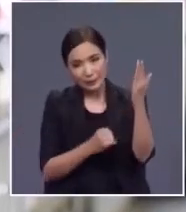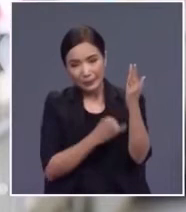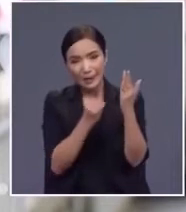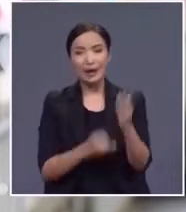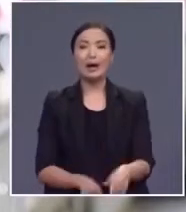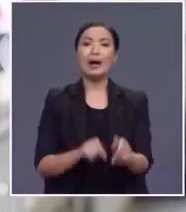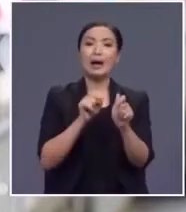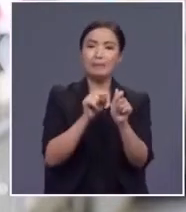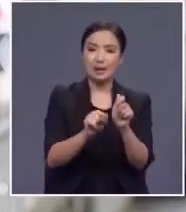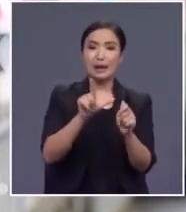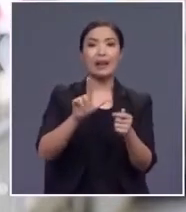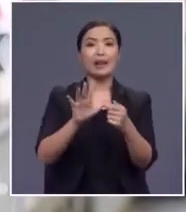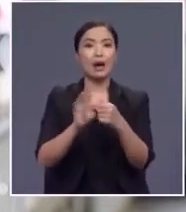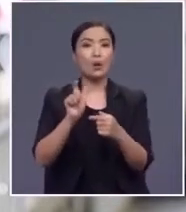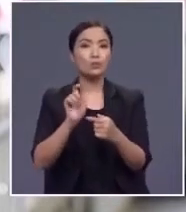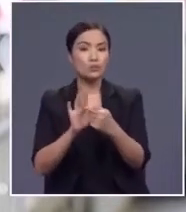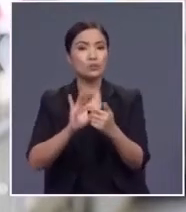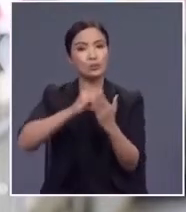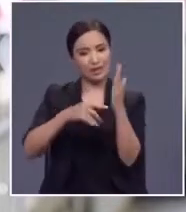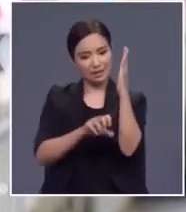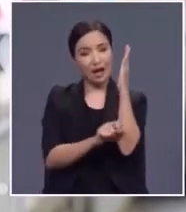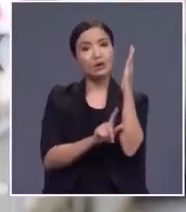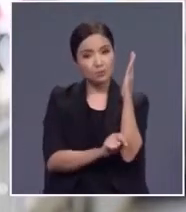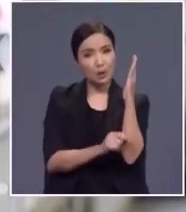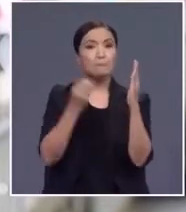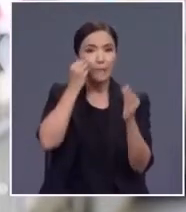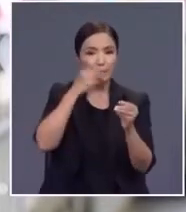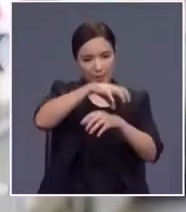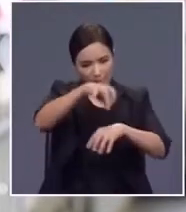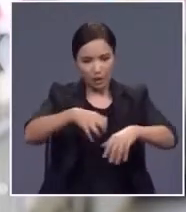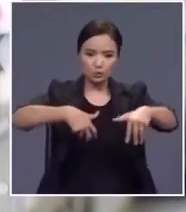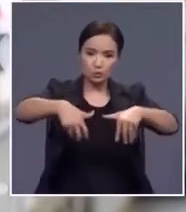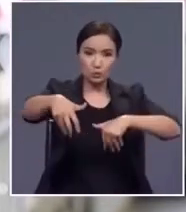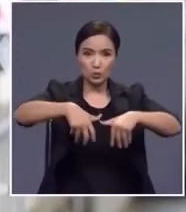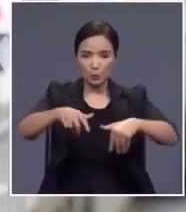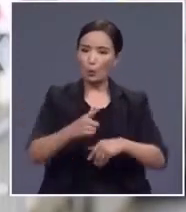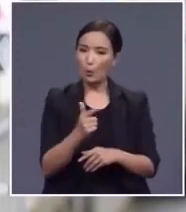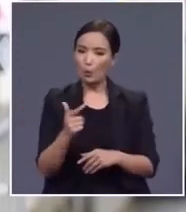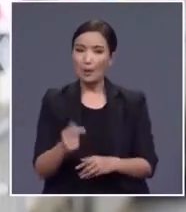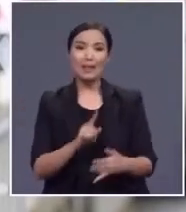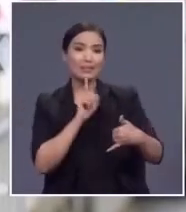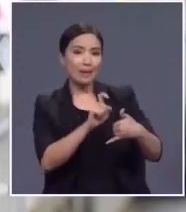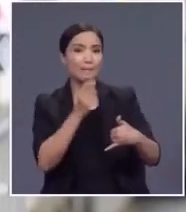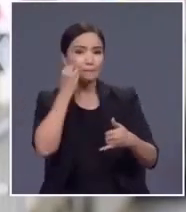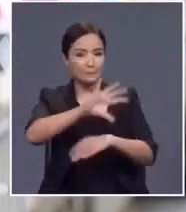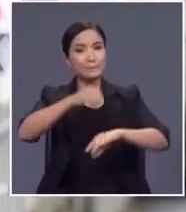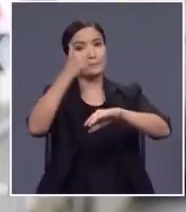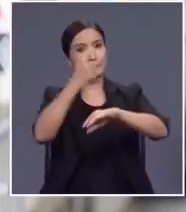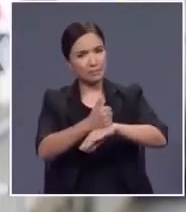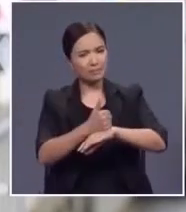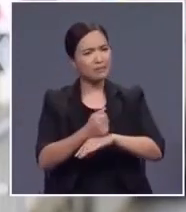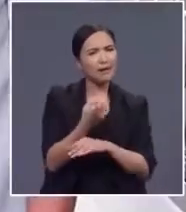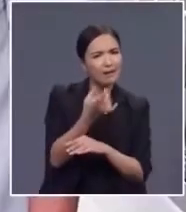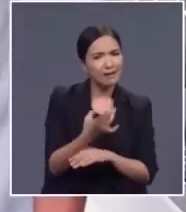ตูลมีความเปลี่ยนแปลงหลายอย่างครับทั้งกับหมู่บ้านและก็ชาวบ้านเราไปถามผู้ใหญ่กันนะครับว่ามีความเปลี่ยนแปลงมีประโยชน์ที่เกิดขึ้นอย่างไรบ้างครับผู้ใหญ่ครับ